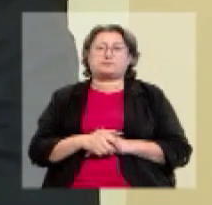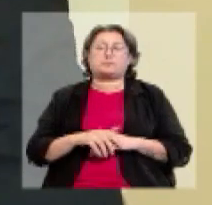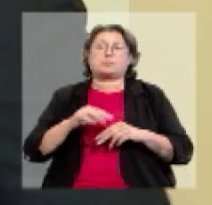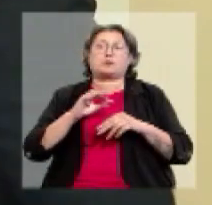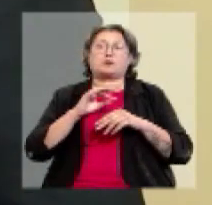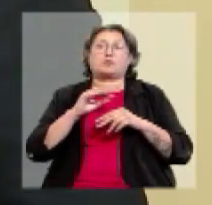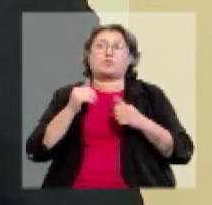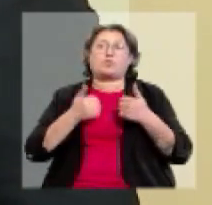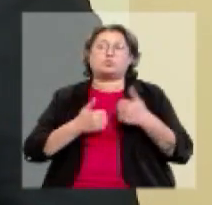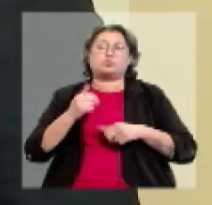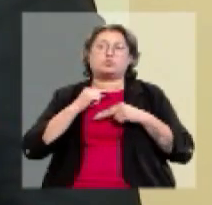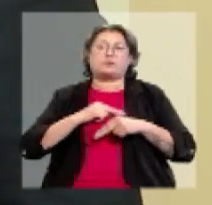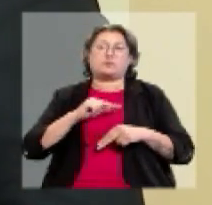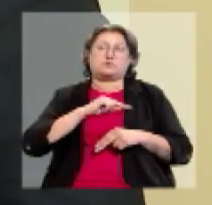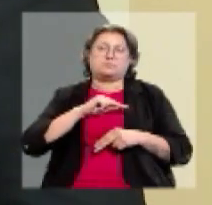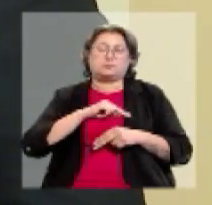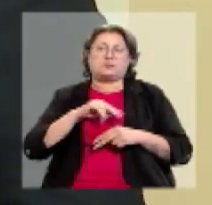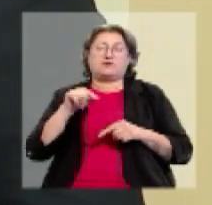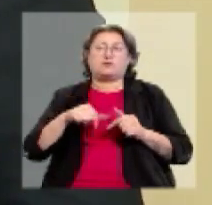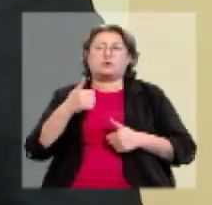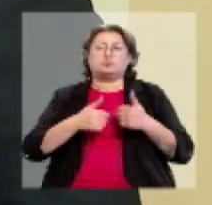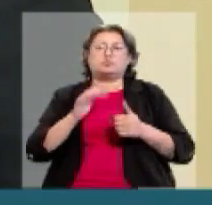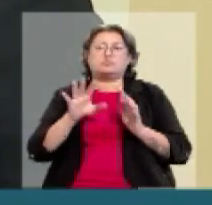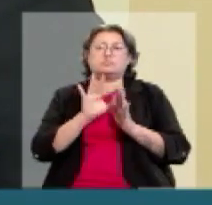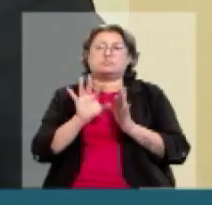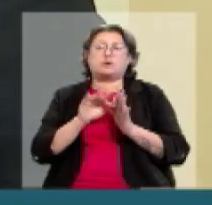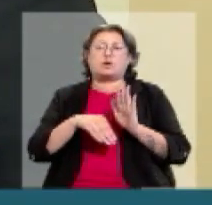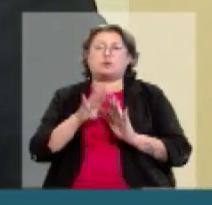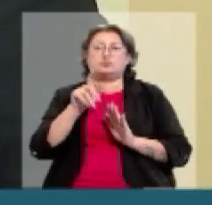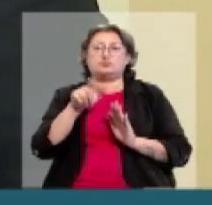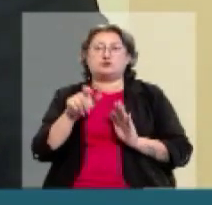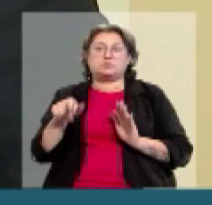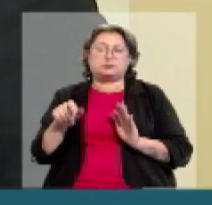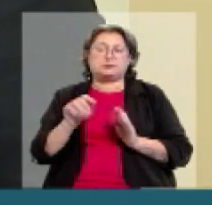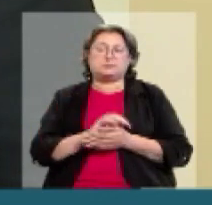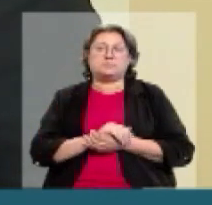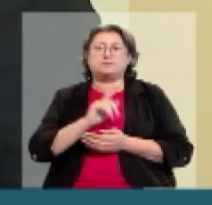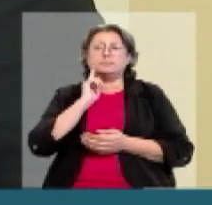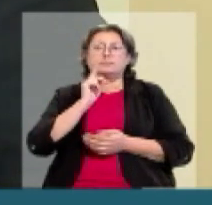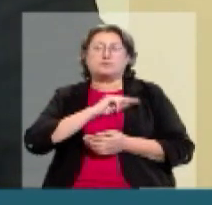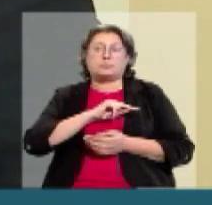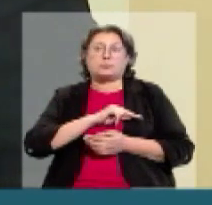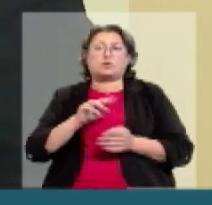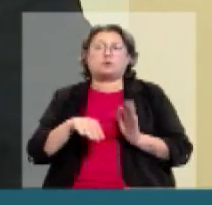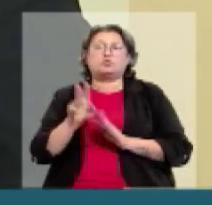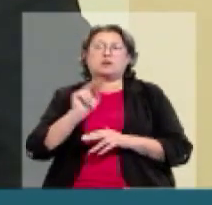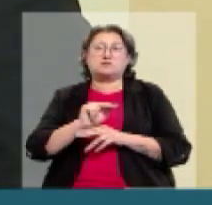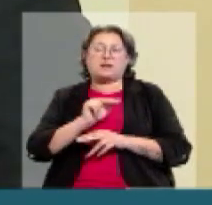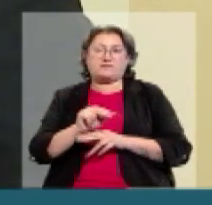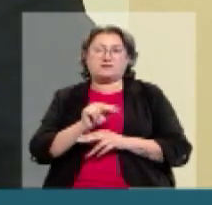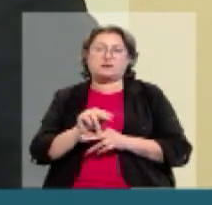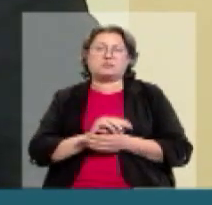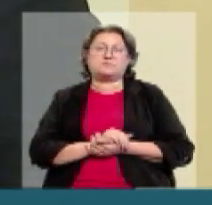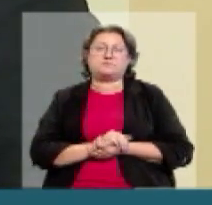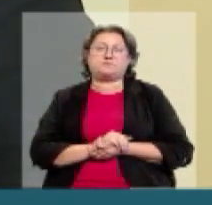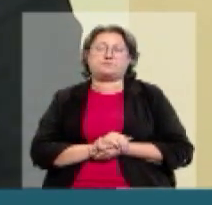байқауы өткізіледі. Бұл байқауды үздік еңбек әулеттерін, жас қызметкерін, сосын жұмыс